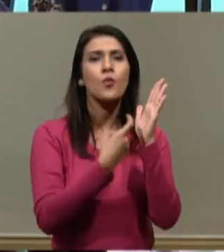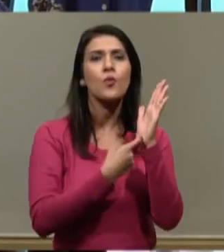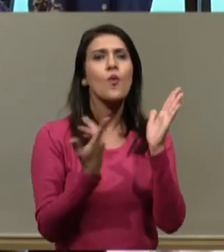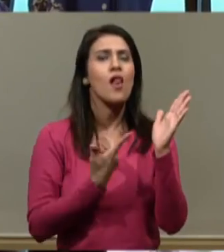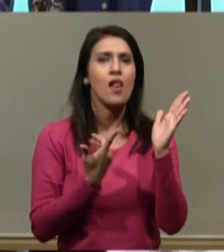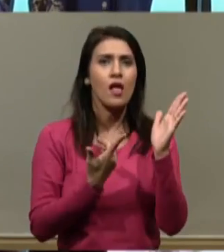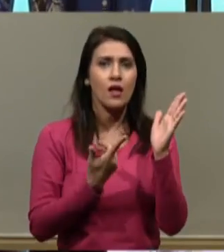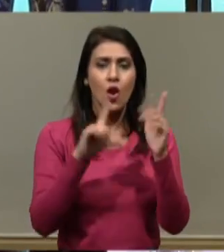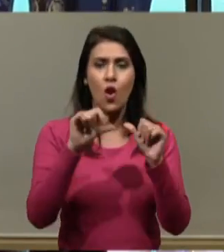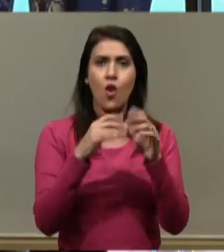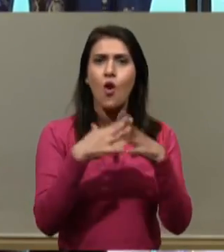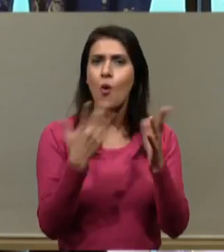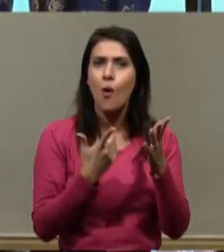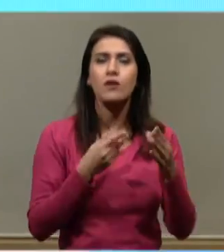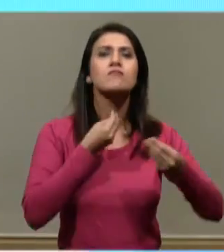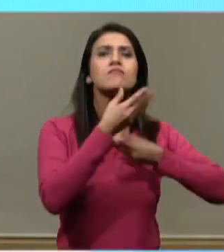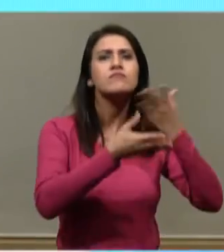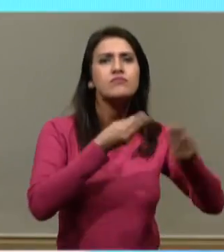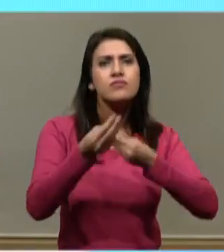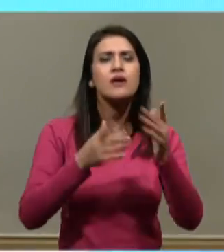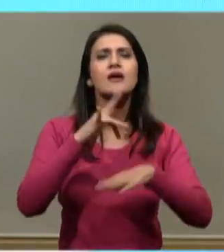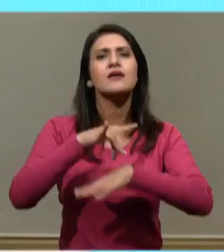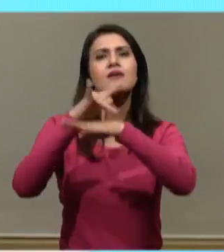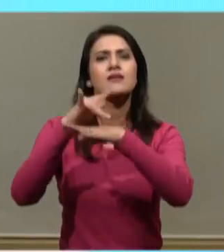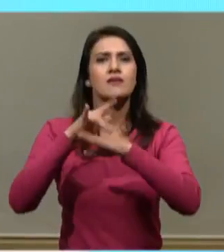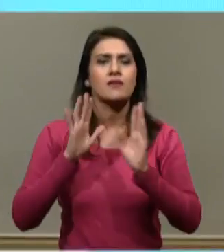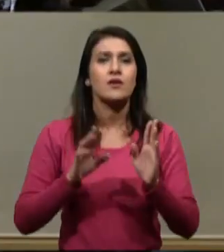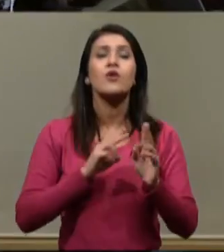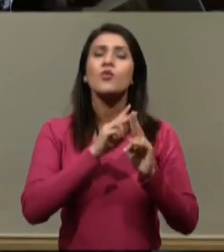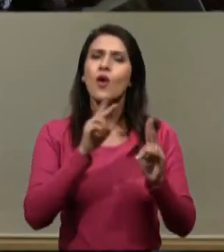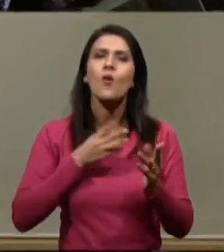So engagements and impact can translate into different ways. बहुत बहुत धन्यवाद.